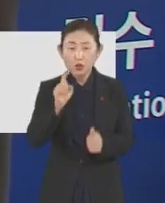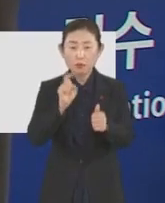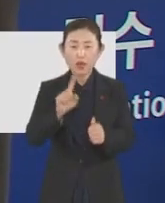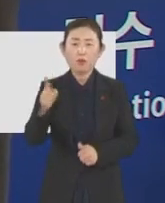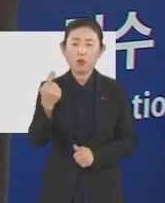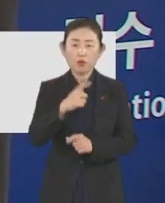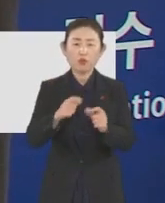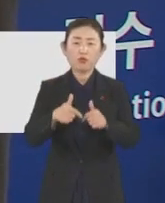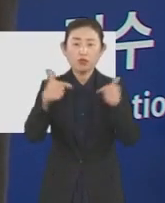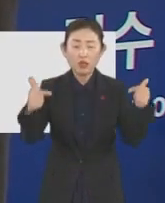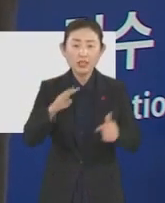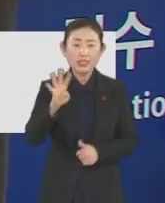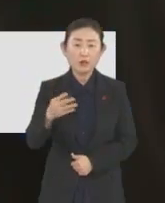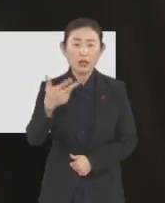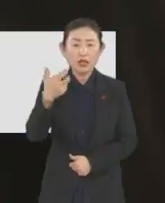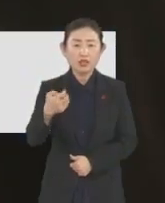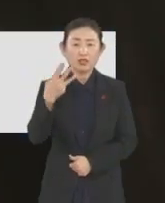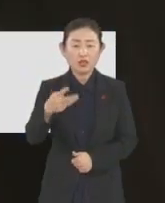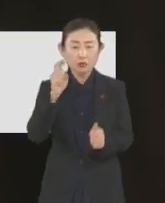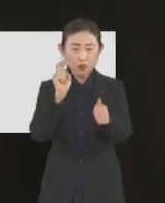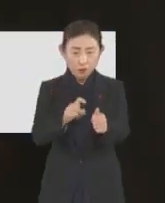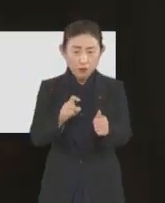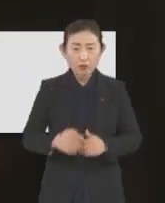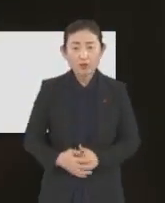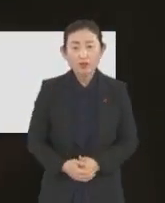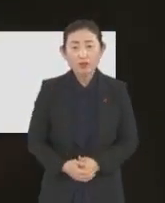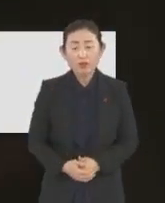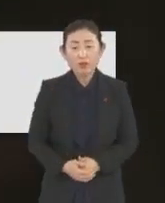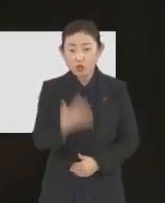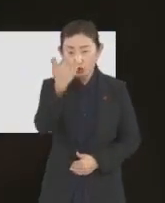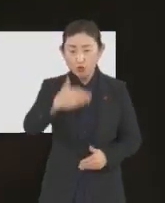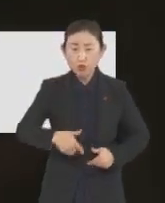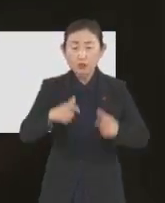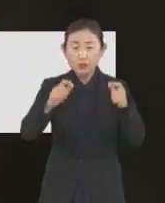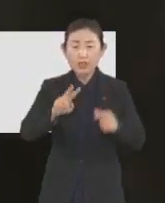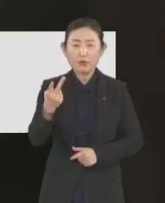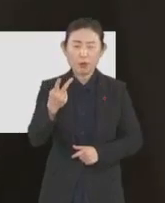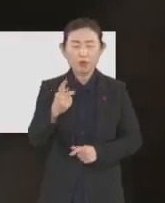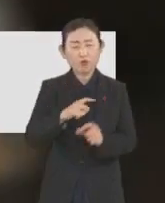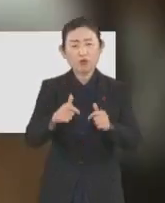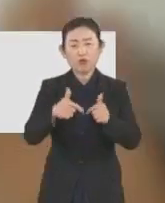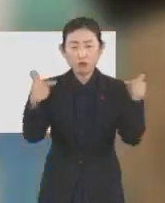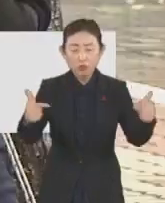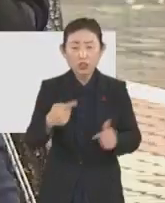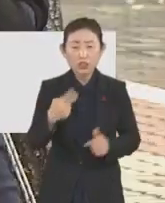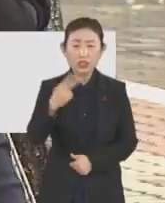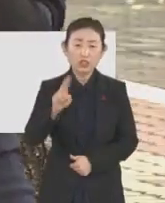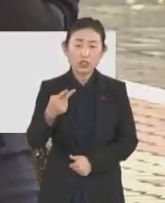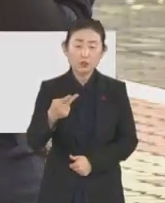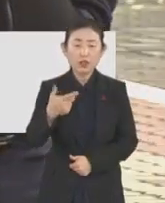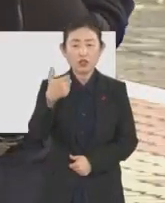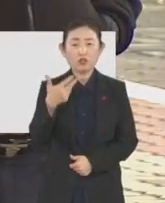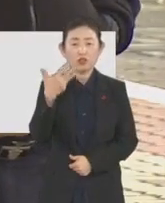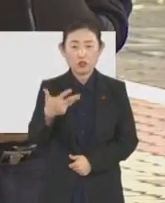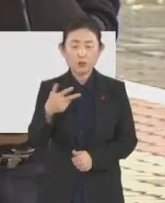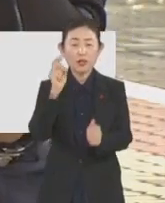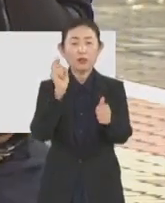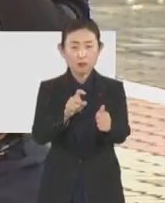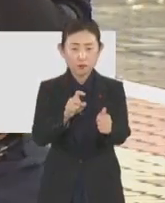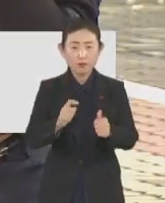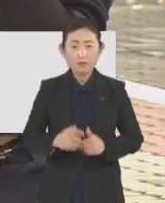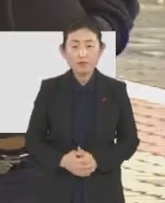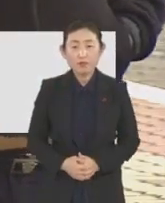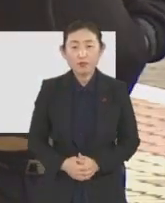100명 넘게 증가한 4011명의 확진자가 나왔고 충남도 200명 가까이 늘어 2200 예순 여덟 명의